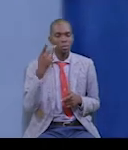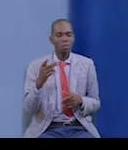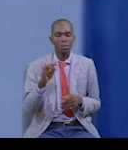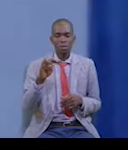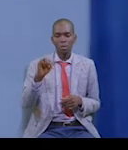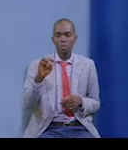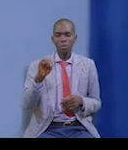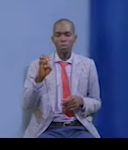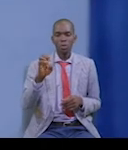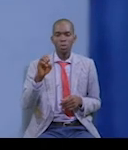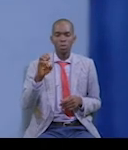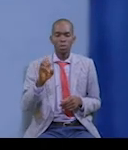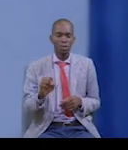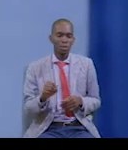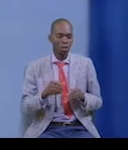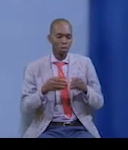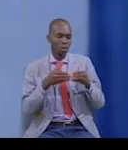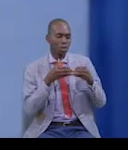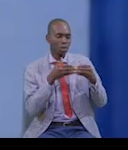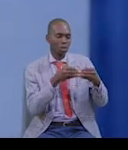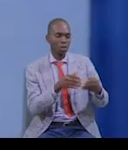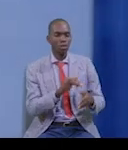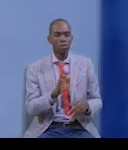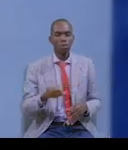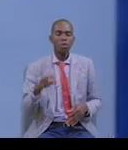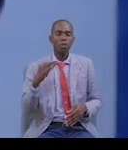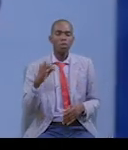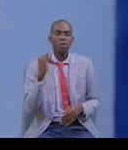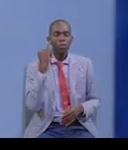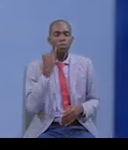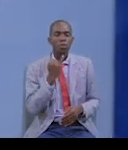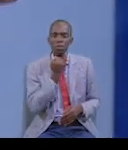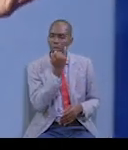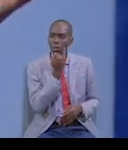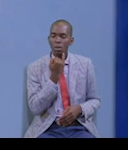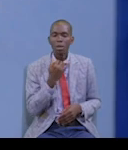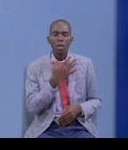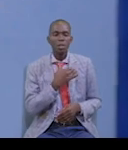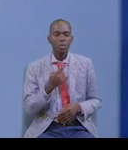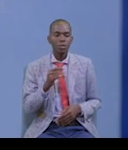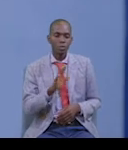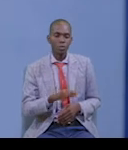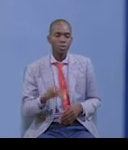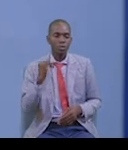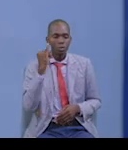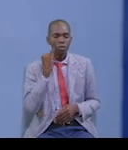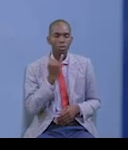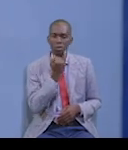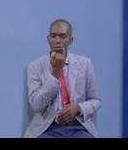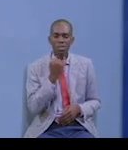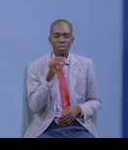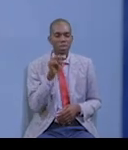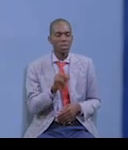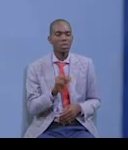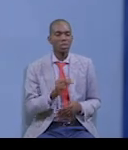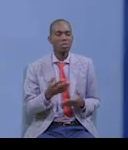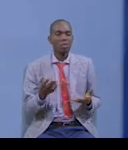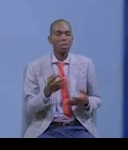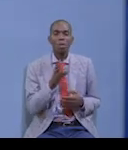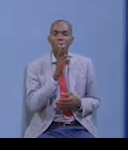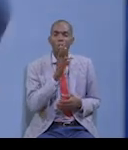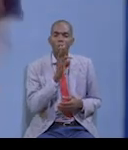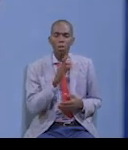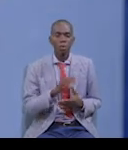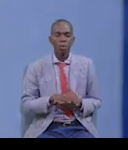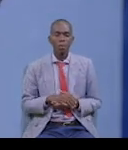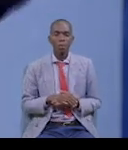ద చిల్డ్రన్ ఆఫ్ ఇశ్రాయేల్. మోషే ఇశ్రాయేలు ప్రజలను కలుసుకున్నప్పుడు అండ్ ది చిల్డ్రన్ ఆఫ్ ఇశ్రాయేల్ నీడెడ్ వాటర్. ఇశ్రాయేలు ప్రజలకు నీళ్లు